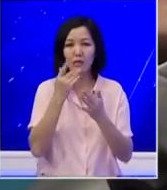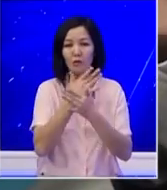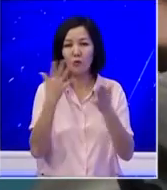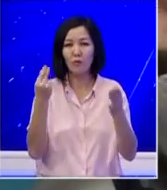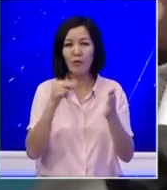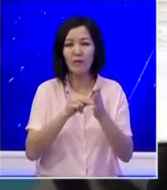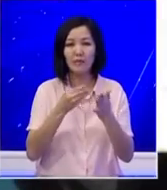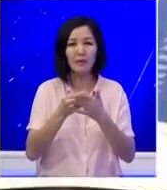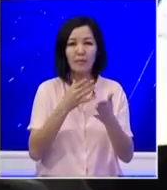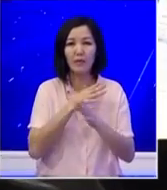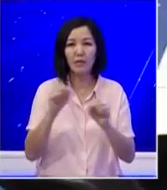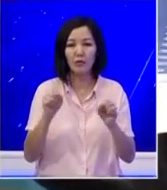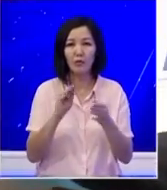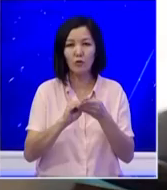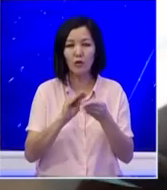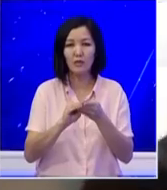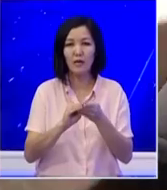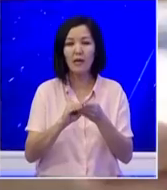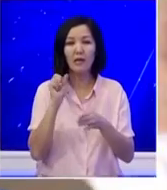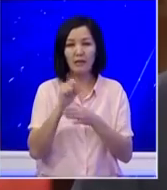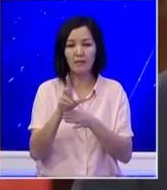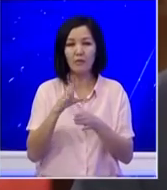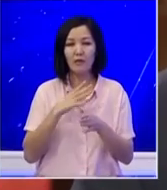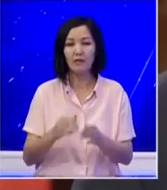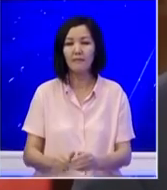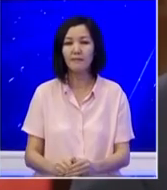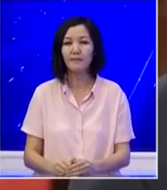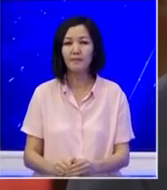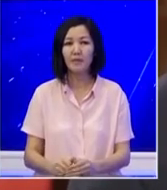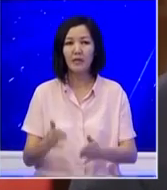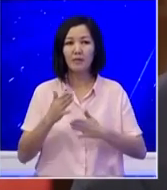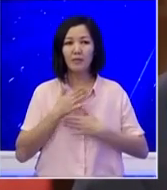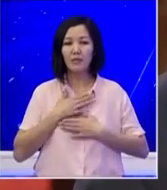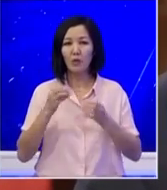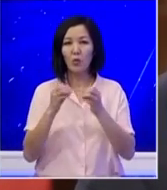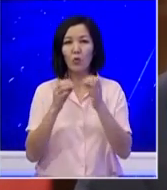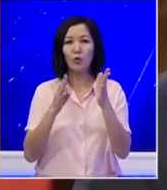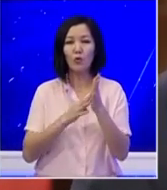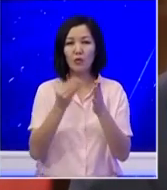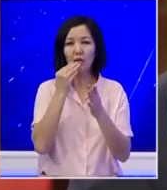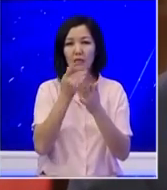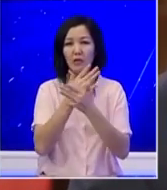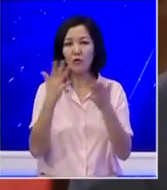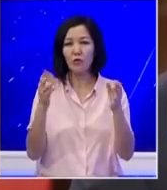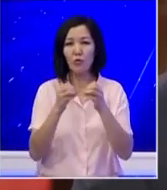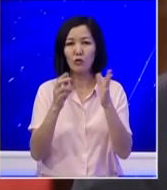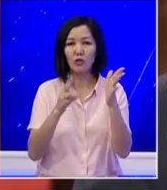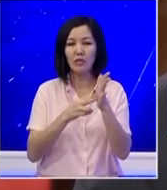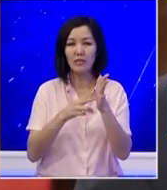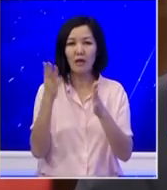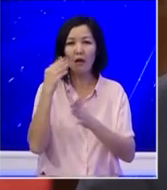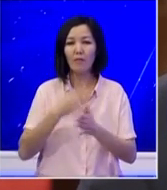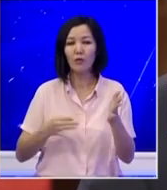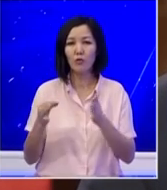бағасын өсірмей ұстап тұруға міндеттеме алып отыр. Бізде 19 азық-түліктен 17-сі Алматы